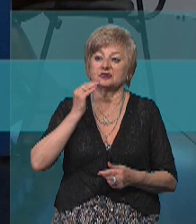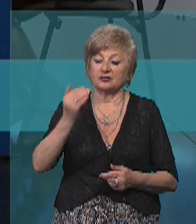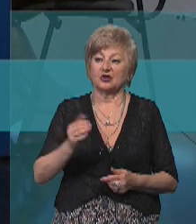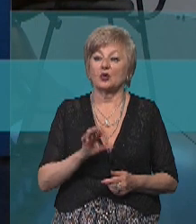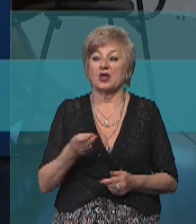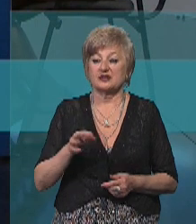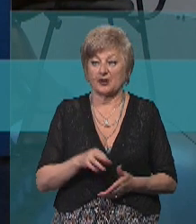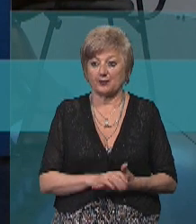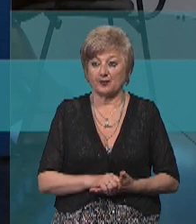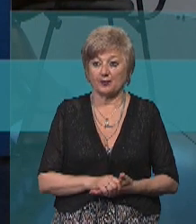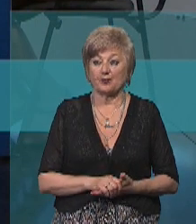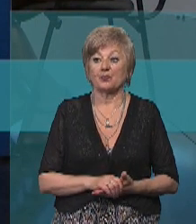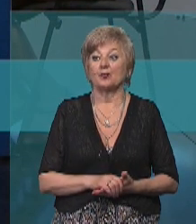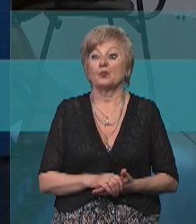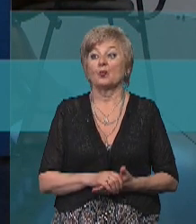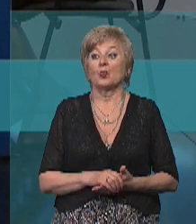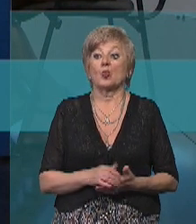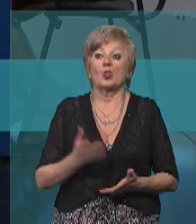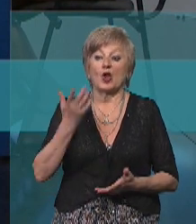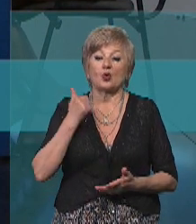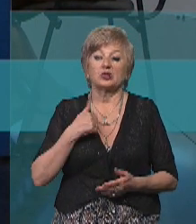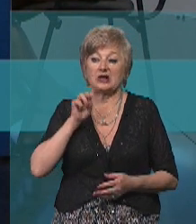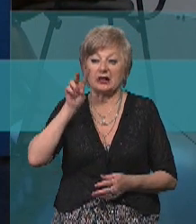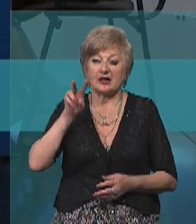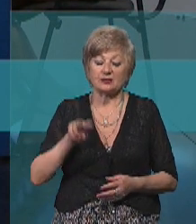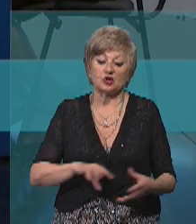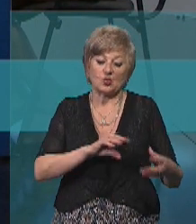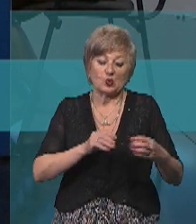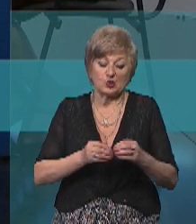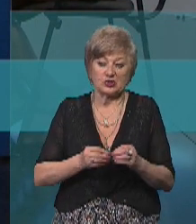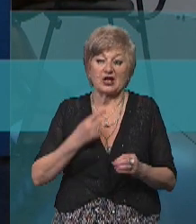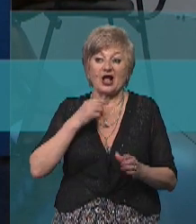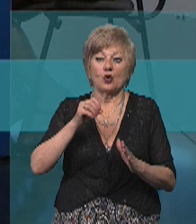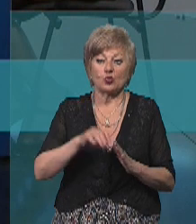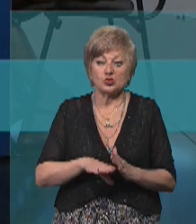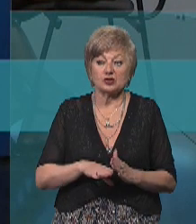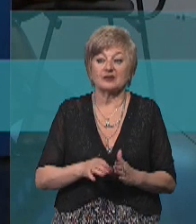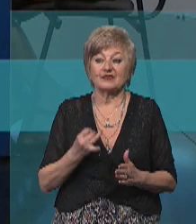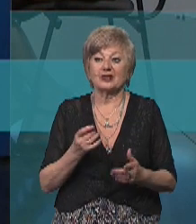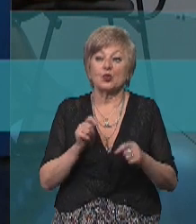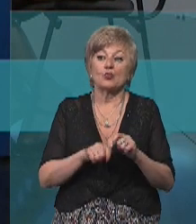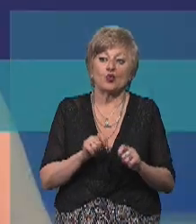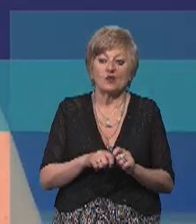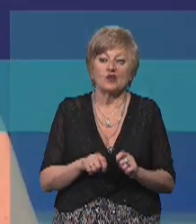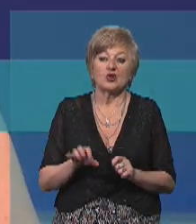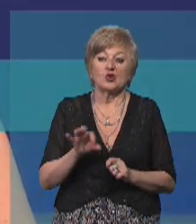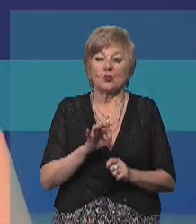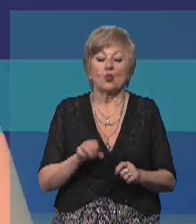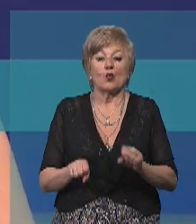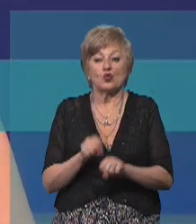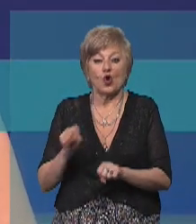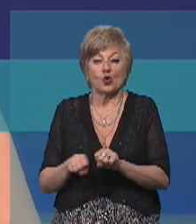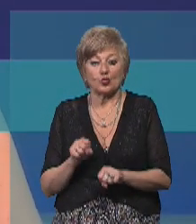Олесі. Дякую. Ну, насправді, коли я дивлюся і на результати голосування, і на аналітику стосовно правопорушень під